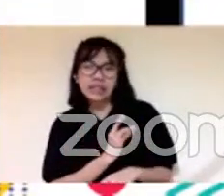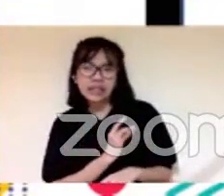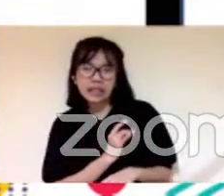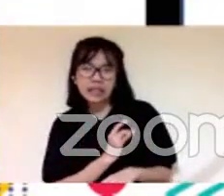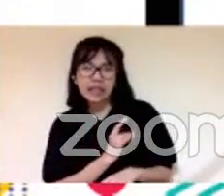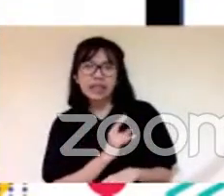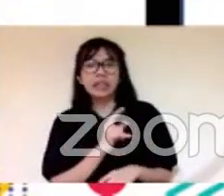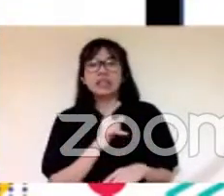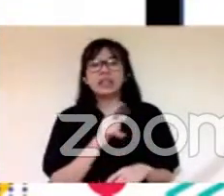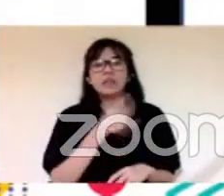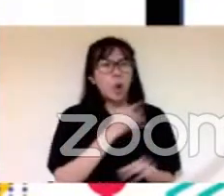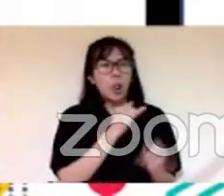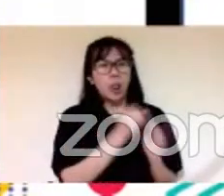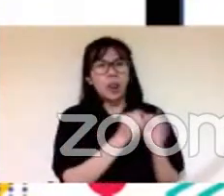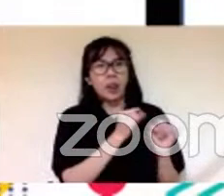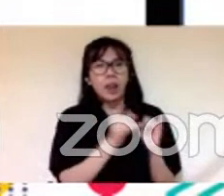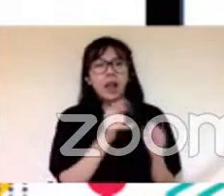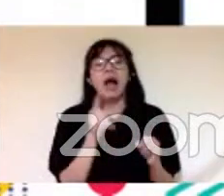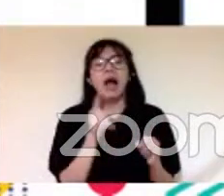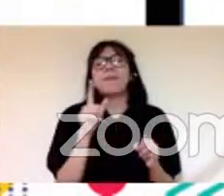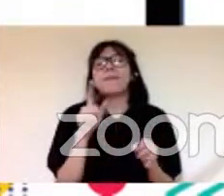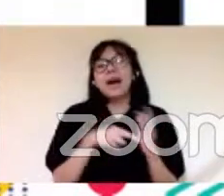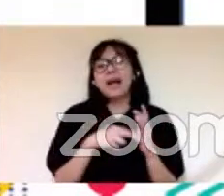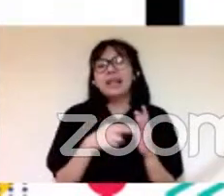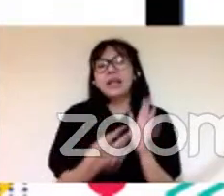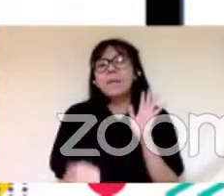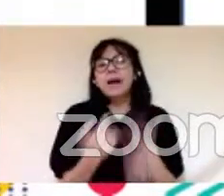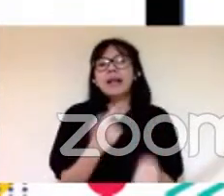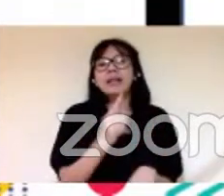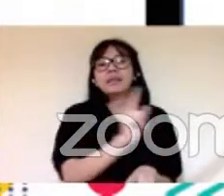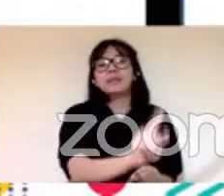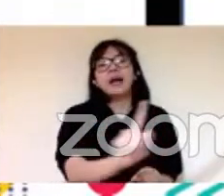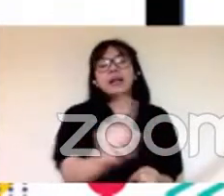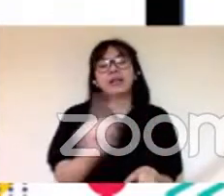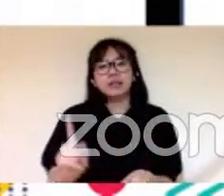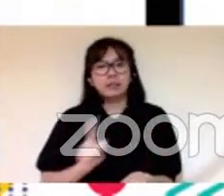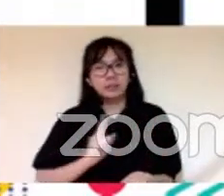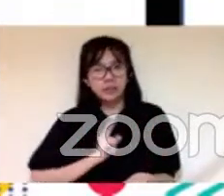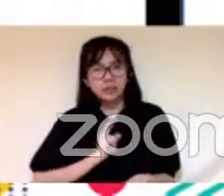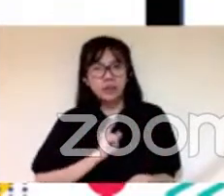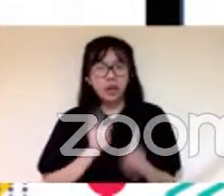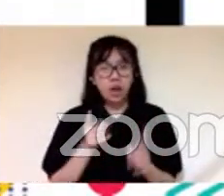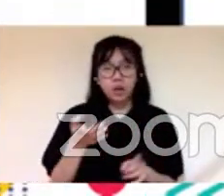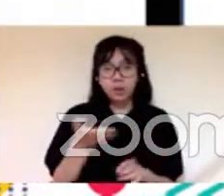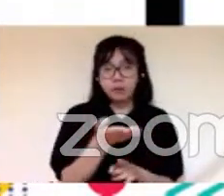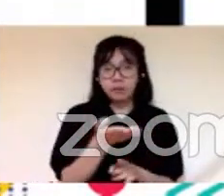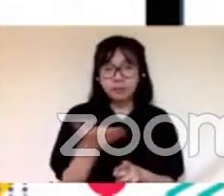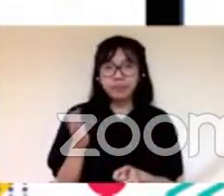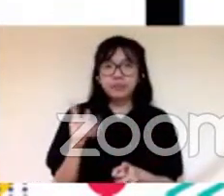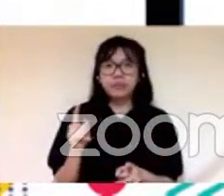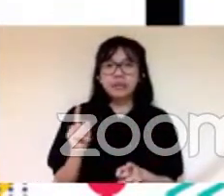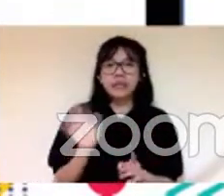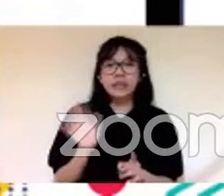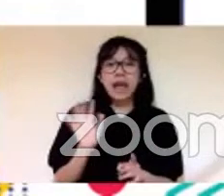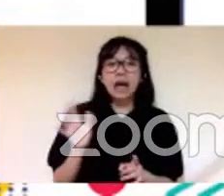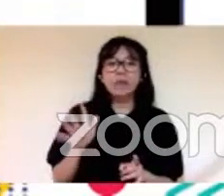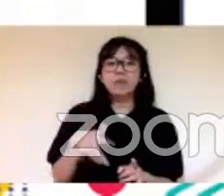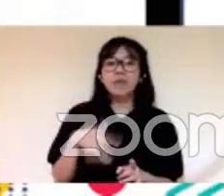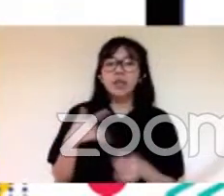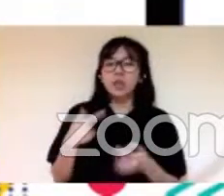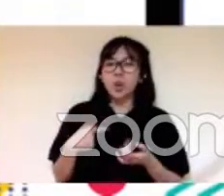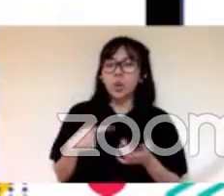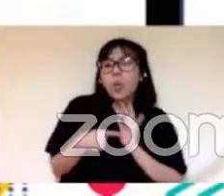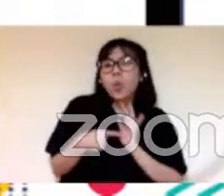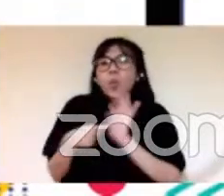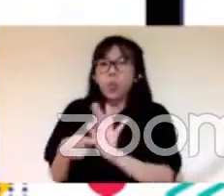kita yang harus mensortir nih data, kalau kita tidak ingin jangan mengundang gitu intinya. Jangan kita share yang terlalu banyak sehingga